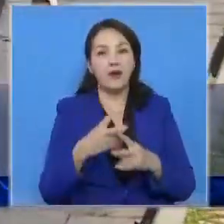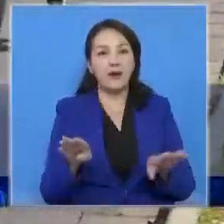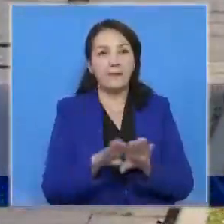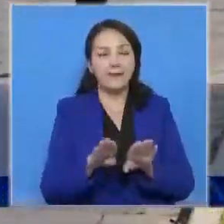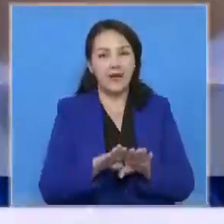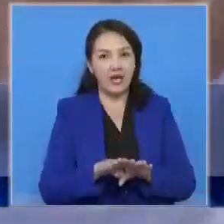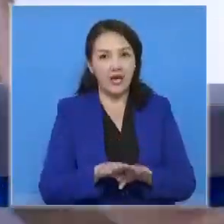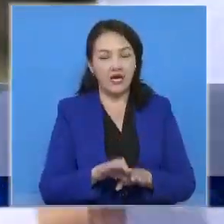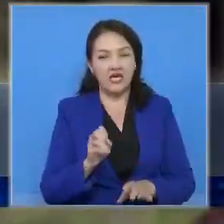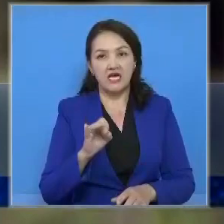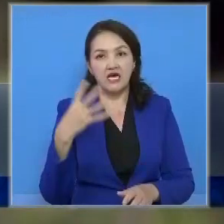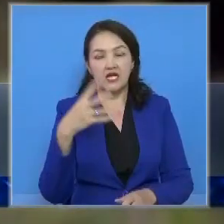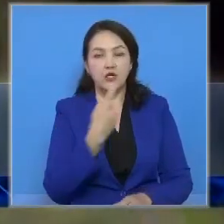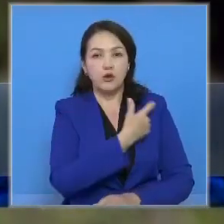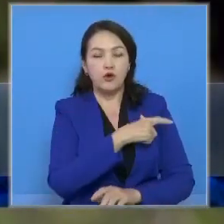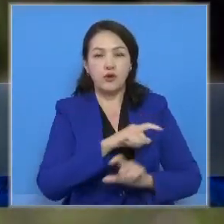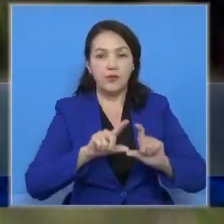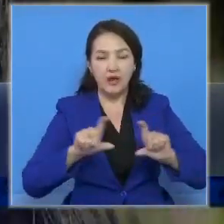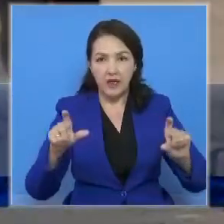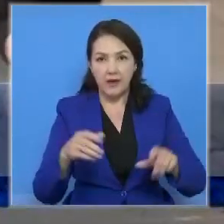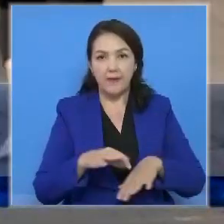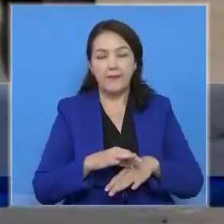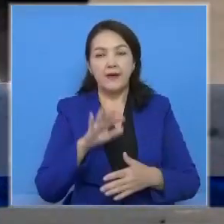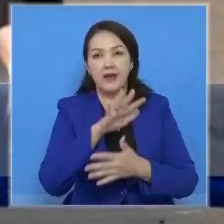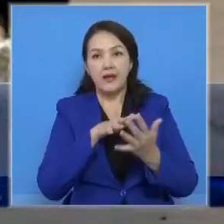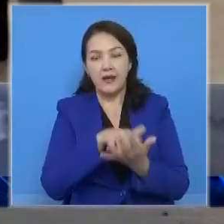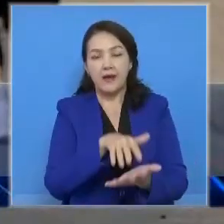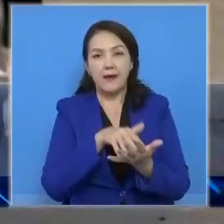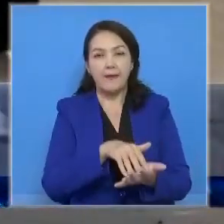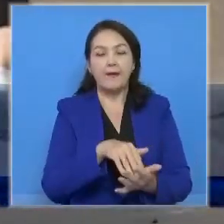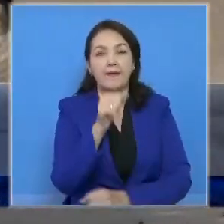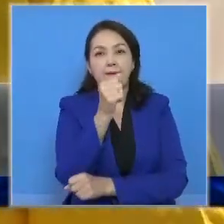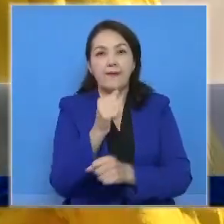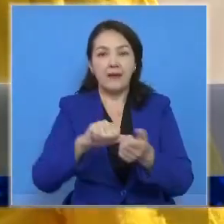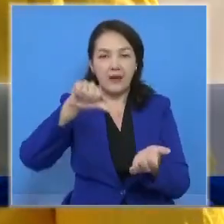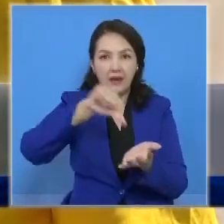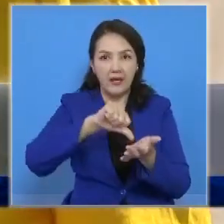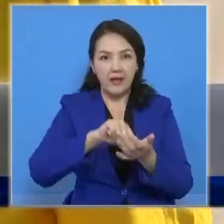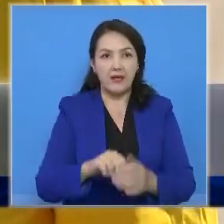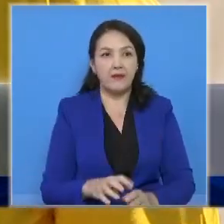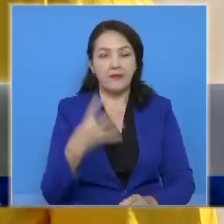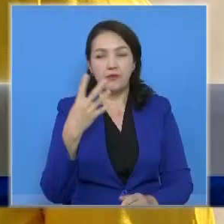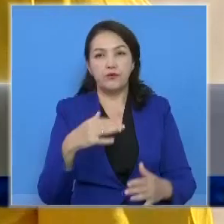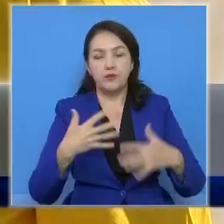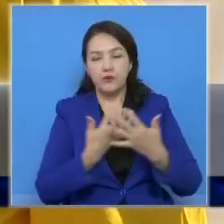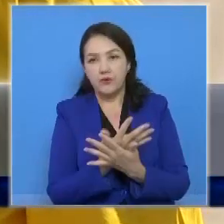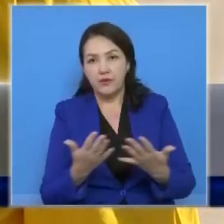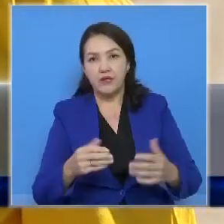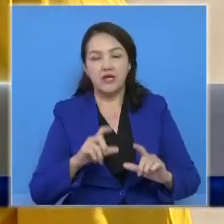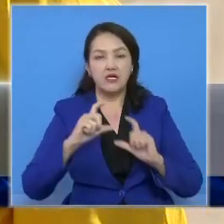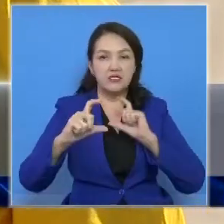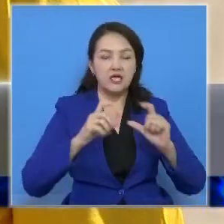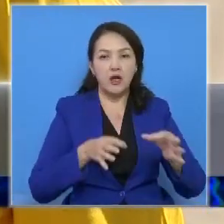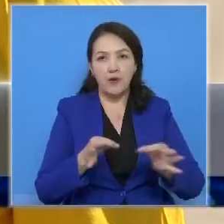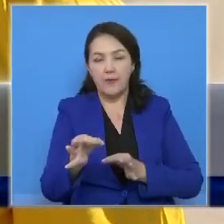Сондай-ақ шаһардағы 43 емхана мен 10 стационардан өтінім қалдырған медицина мамандары қатысты. Біз 4 түріне қатысамыз: шашка,